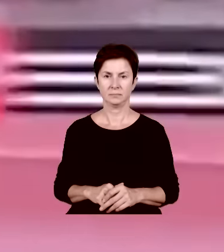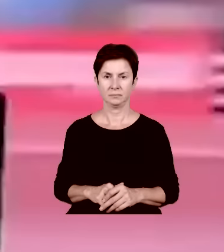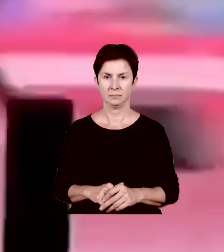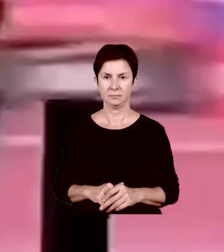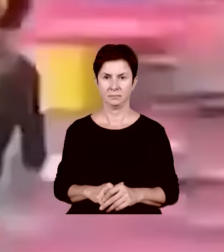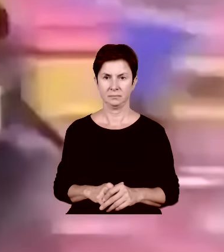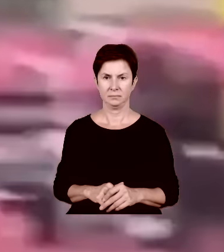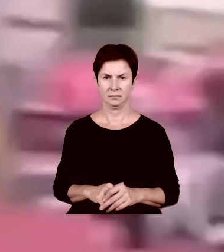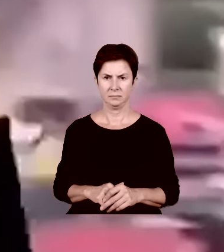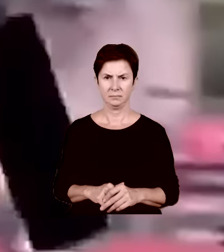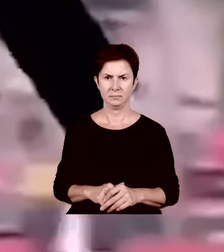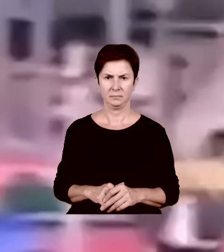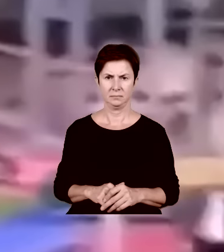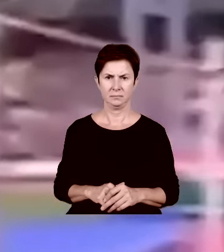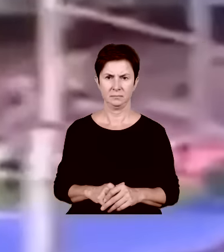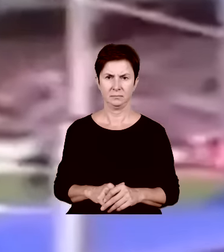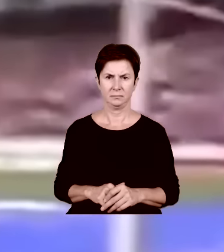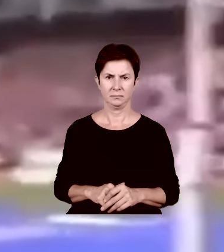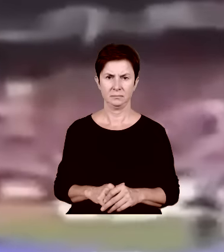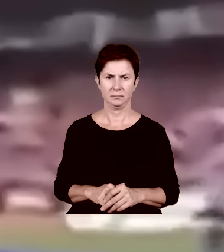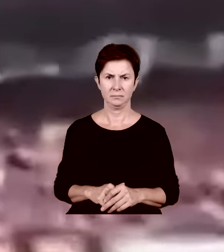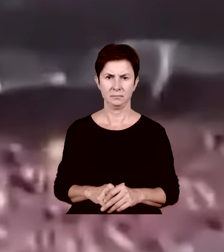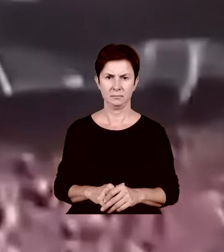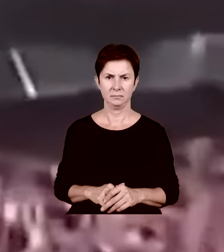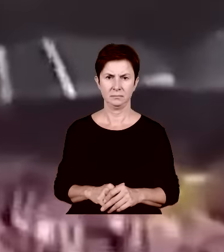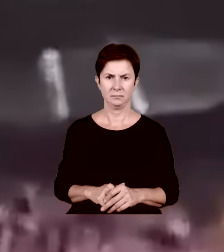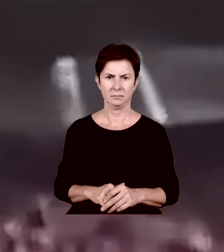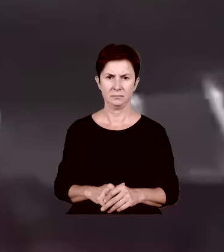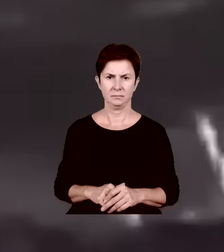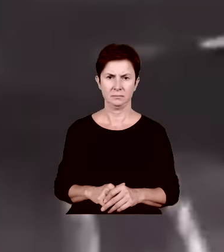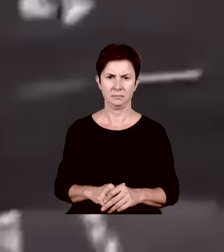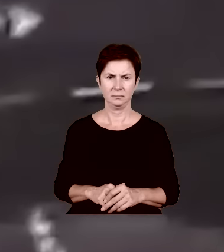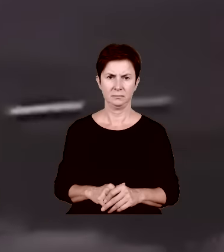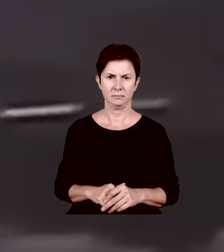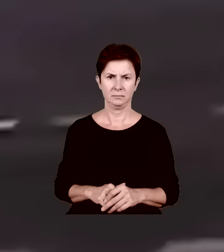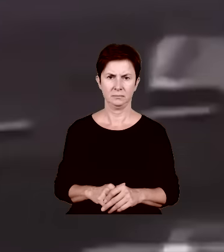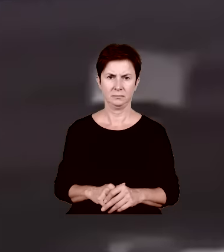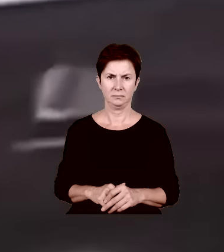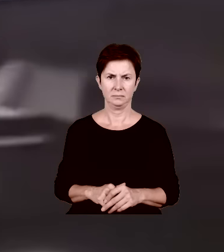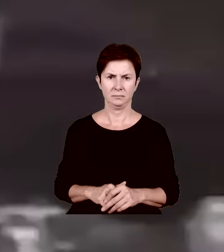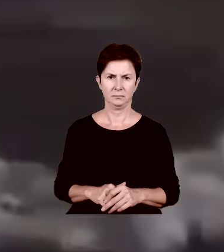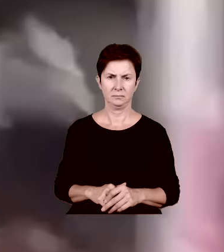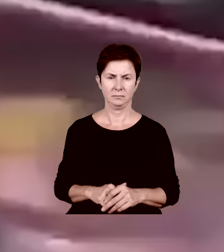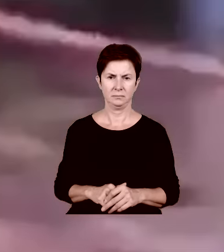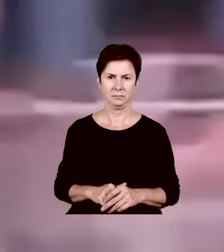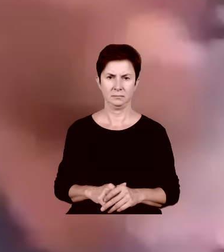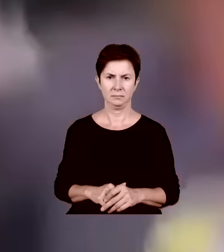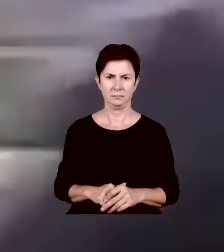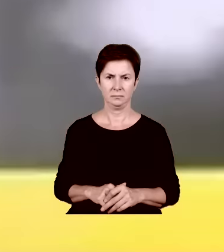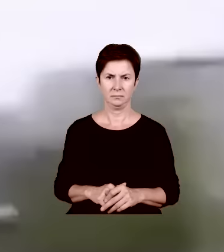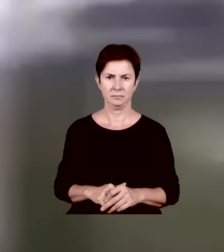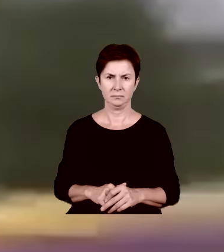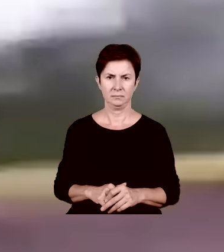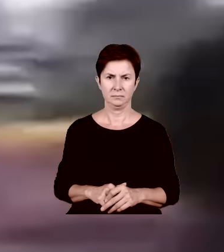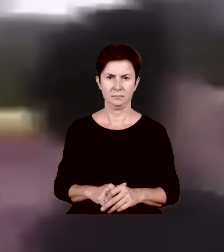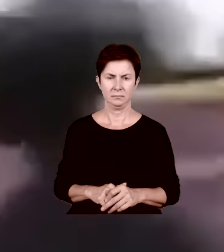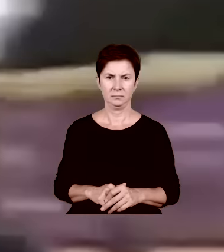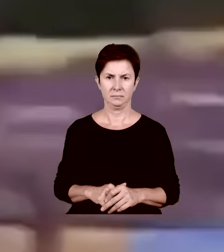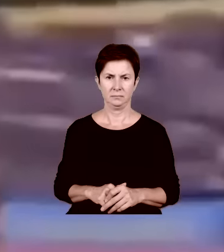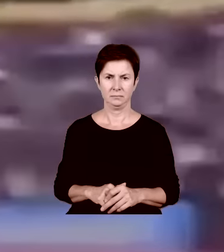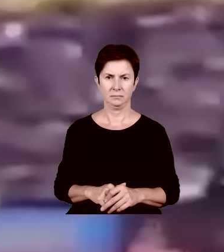Nekeniai durchiz mikone, se gombar mi dare, mi para az ruy, khayli ziba, khayli ziba, rekord jahani ro behbud mide. In davande